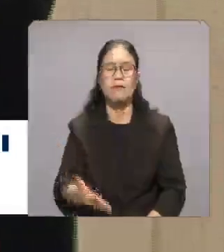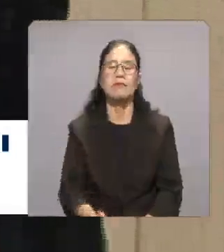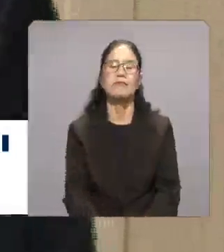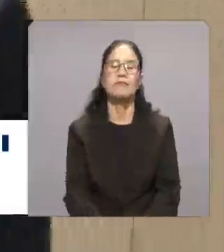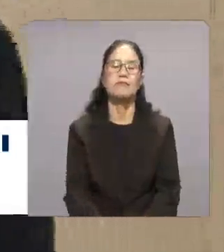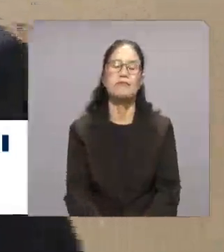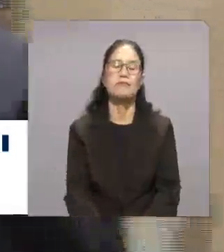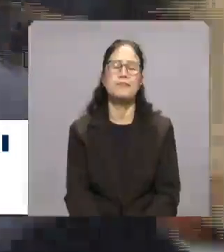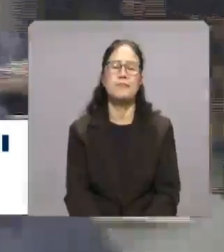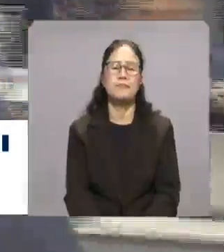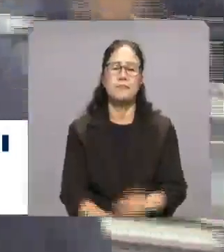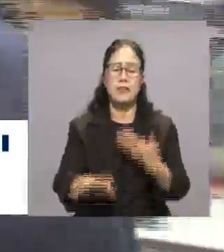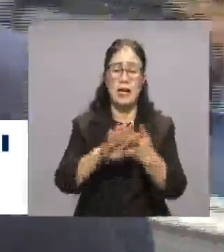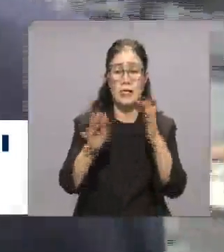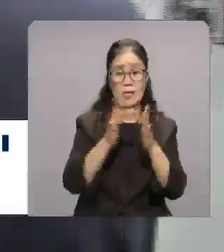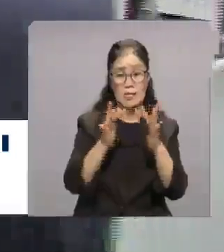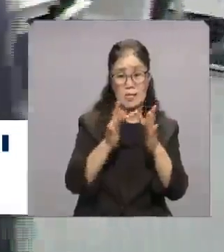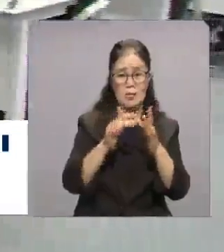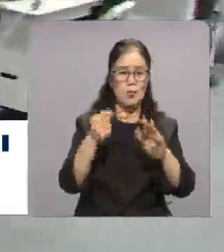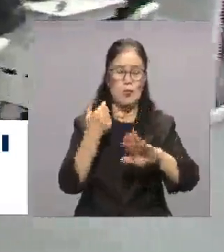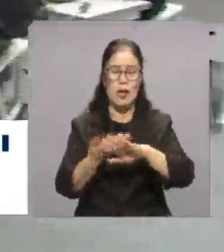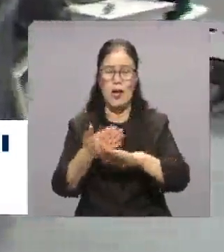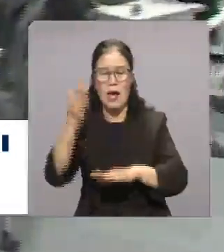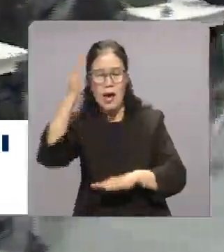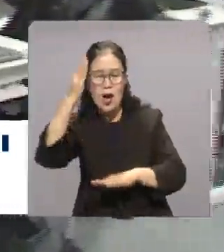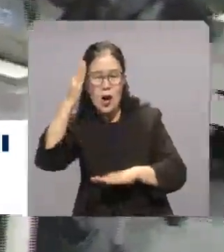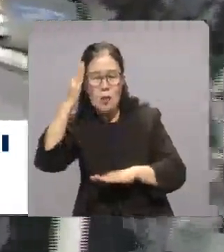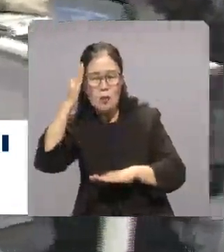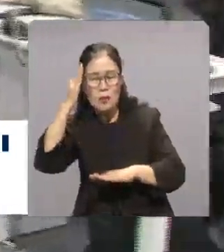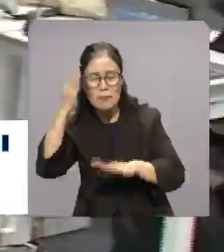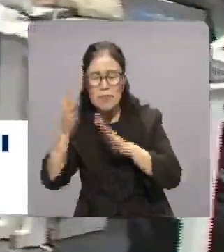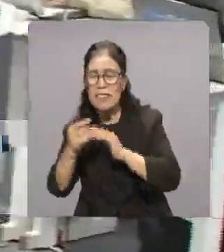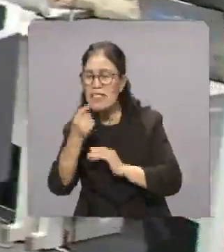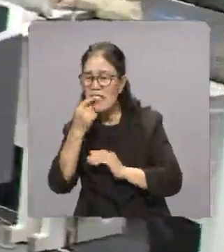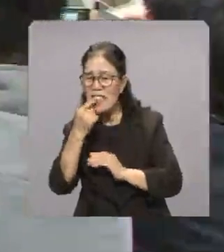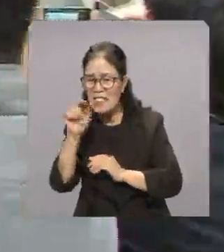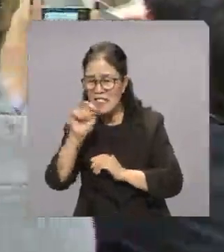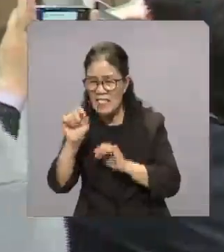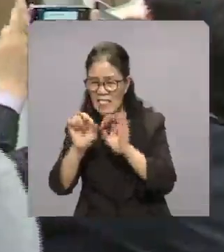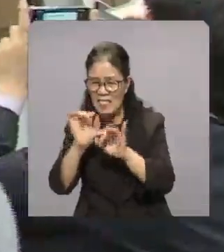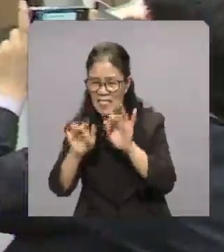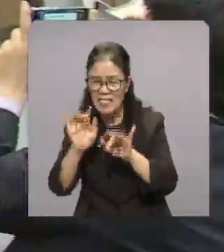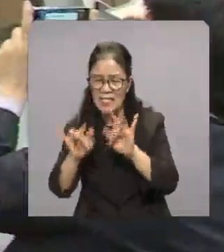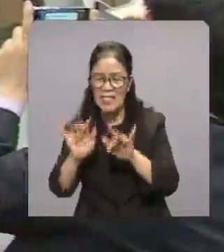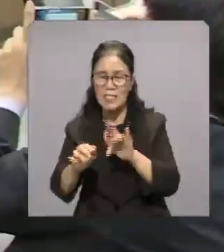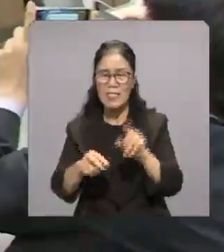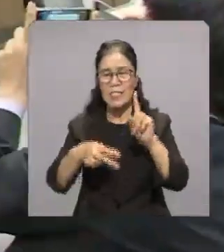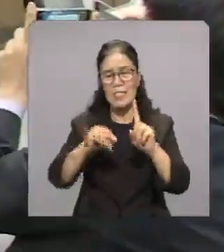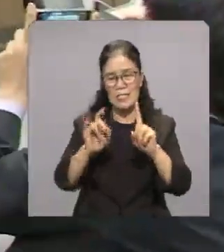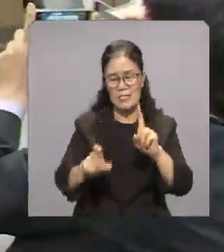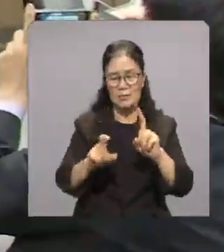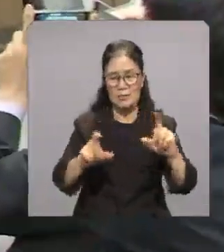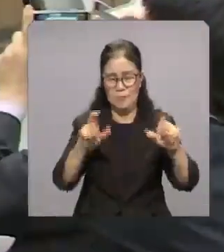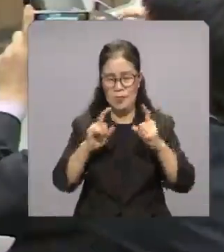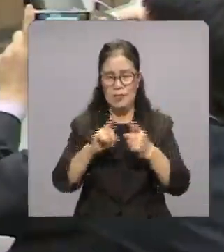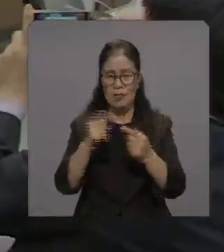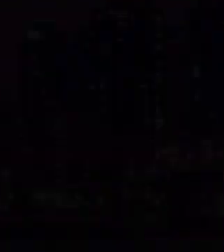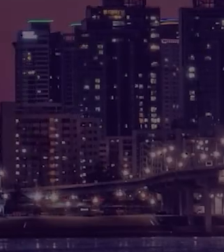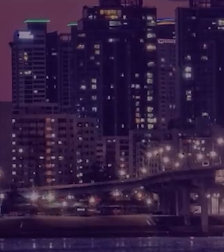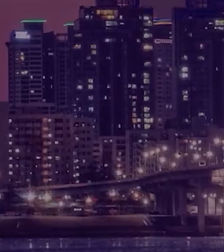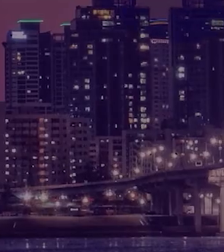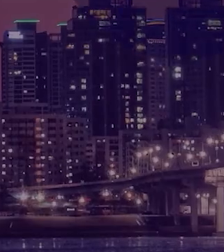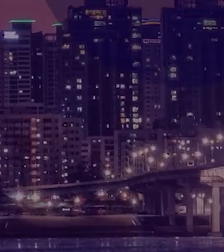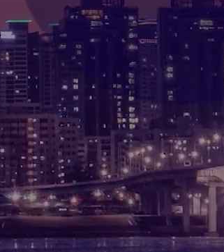지적했습니다 다른 SNS 글과 달리 검은 바탕에 흰색 글씨로 적어 일신 판결에 대한 유감의 뜻을 강하게